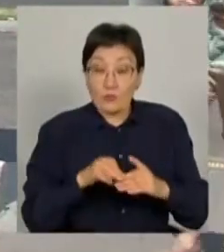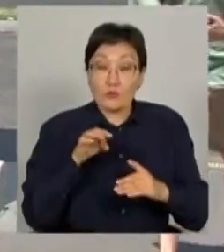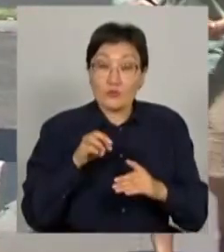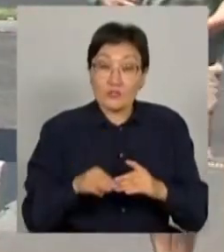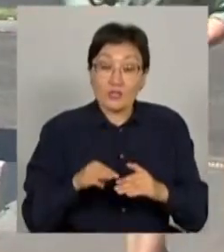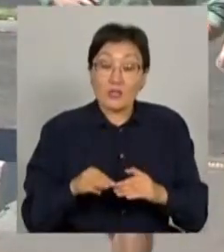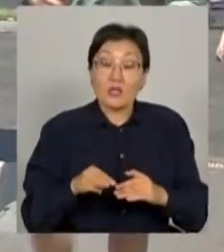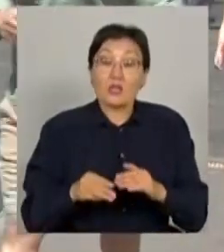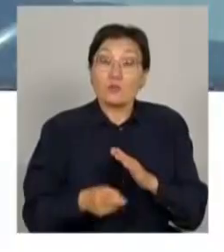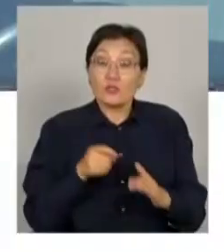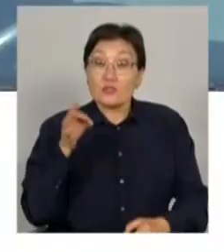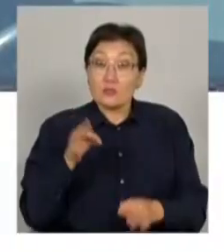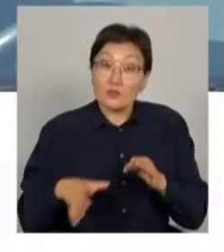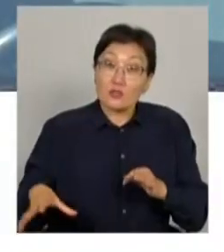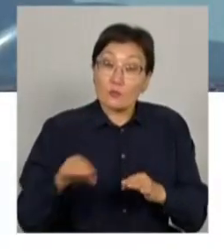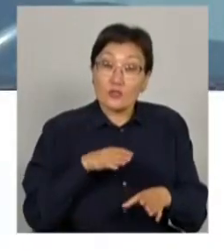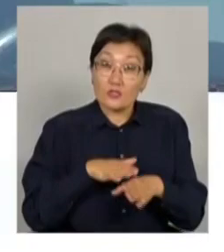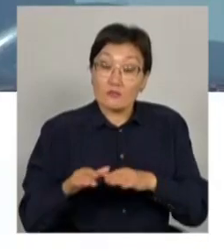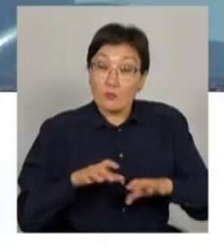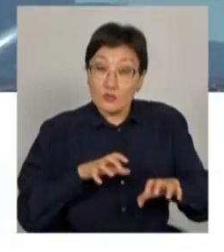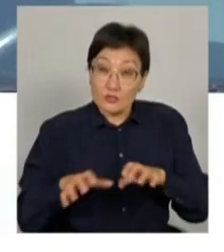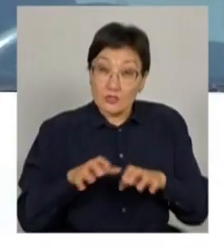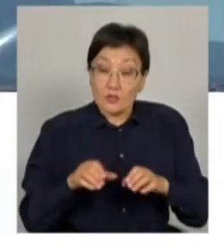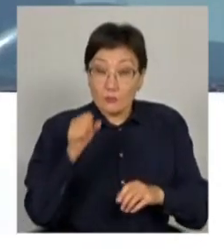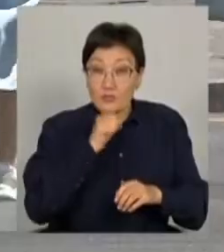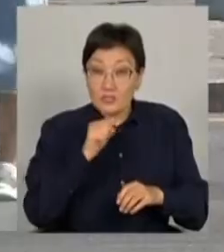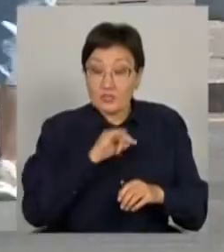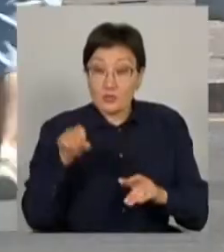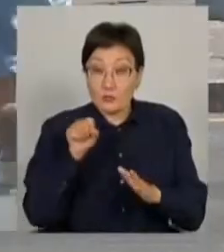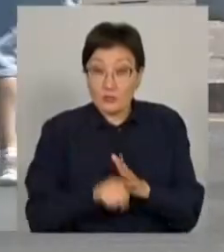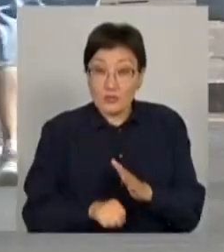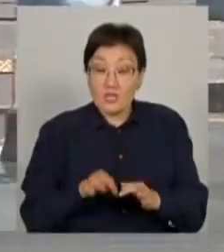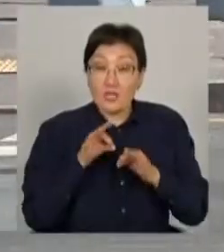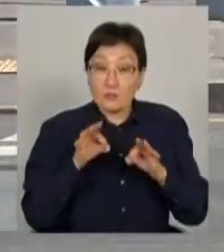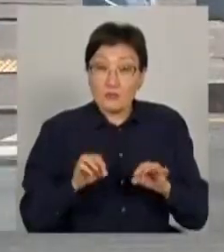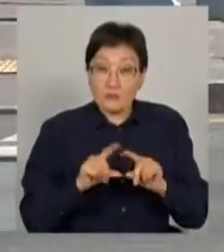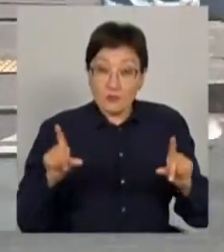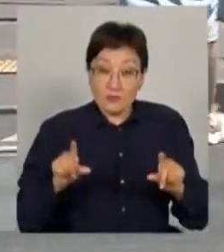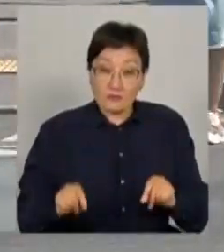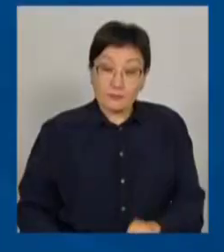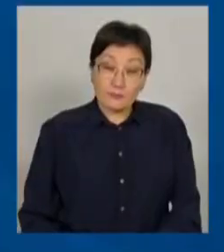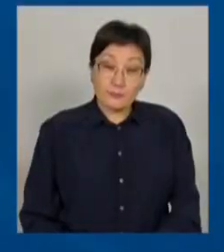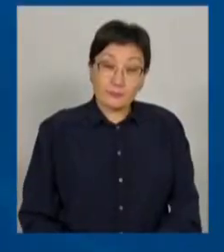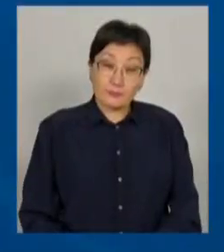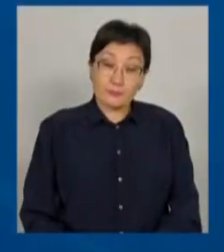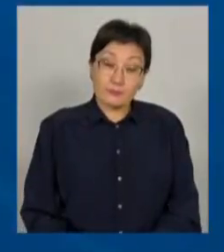и суда, в том числе и те, кто совершил мошенничество, кражи и убийства, отметили в ведомстве.